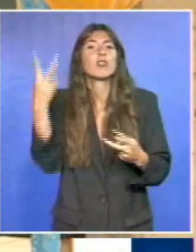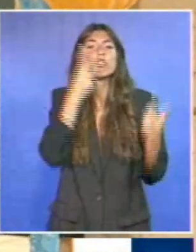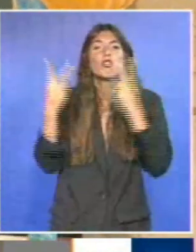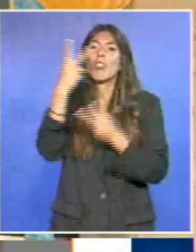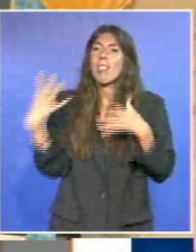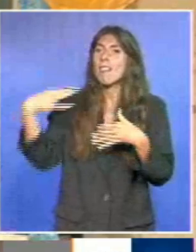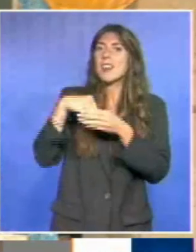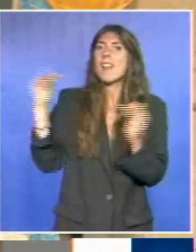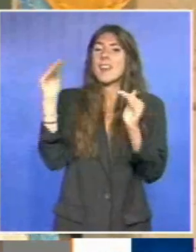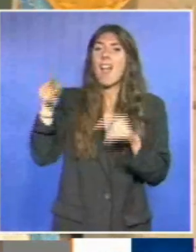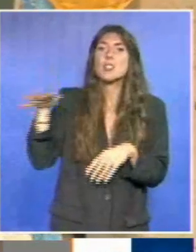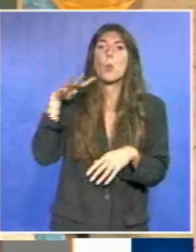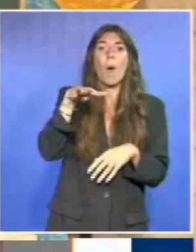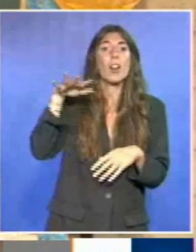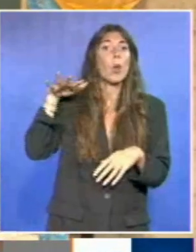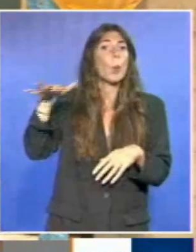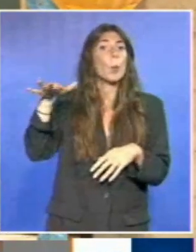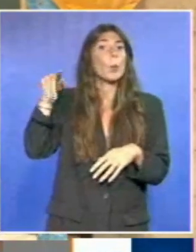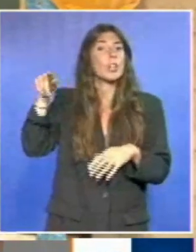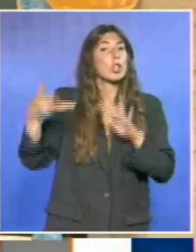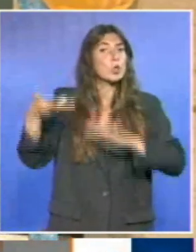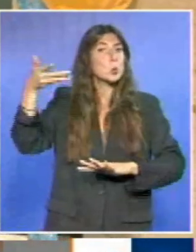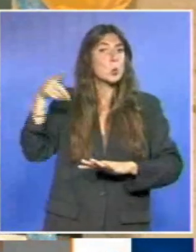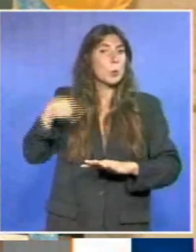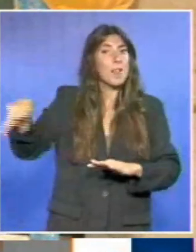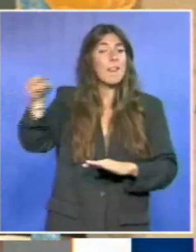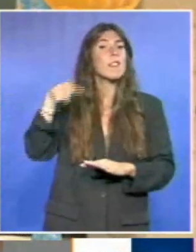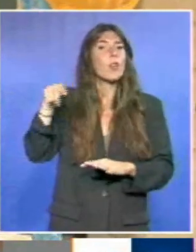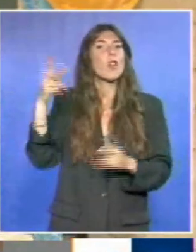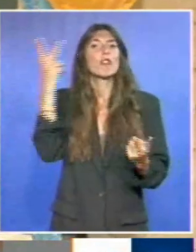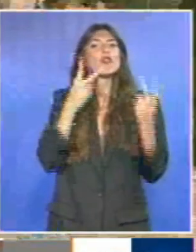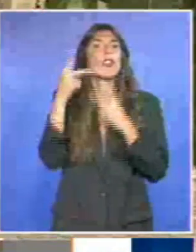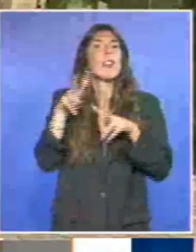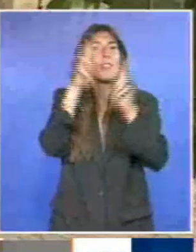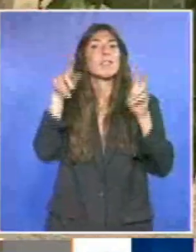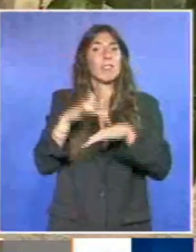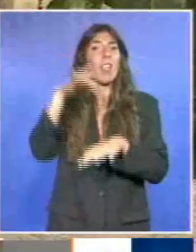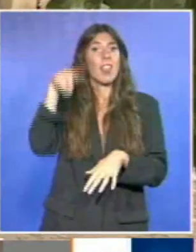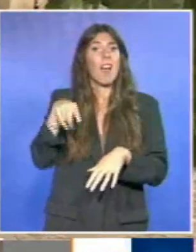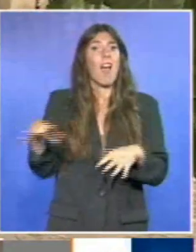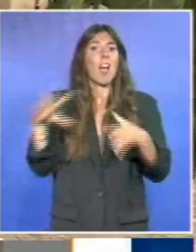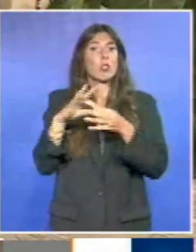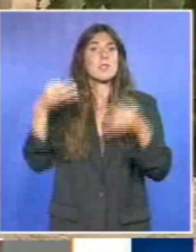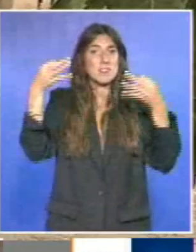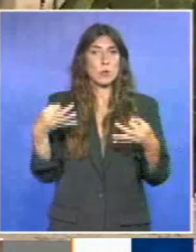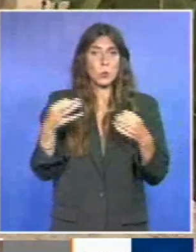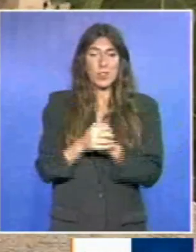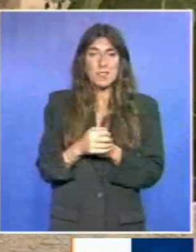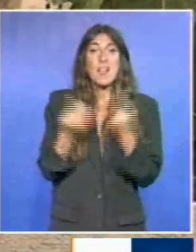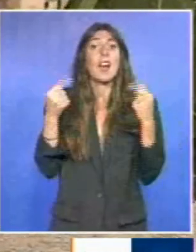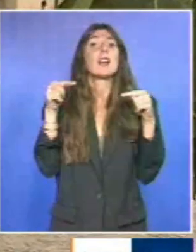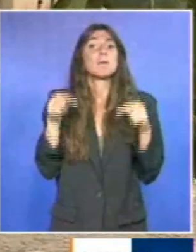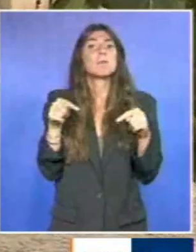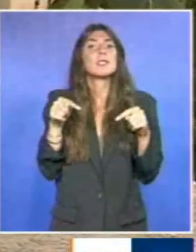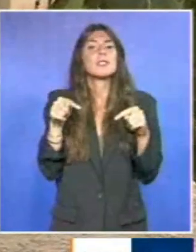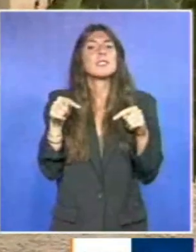ragazzi delle quarte e quinte superiori In questo tema delicato che è il tema della sicurezza che soprattutto